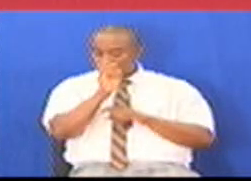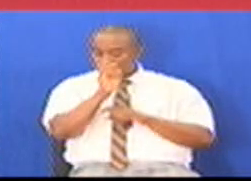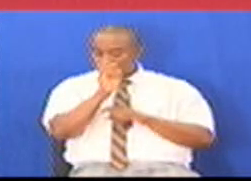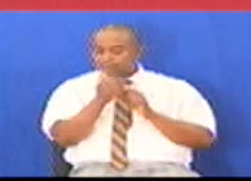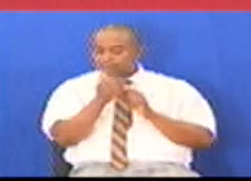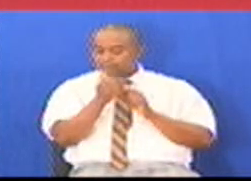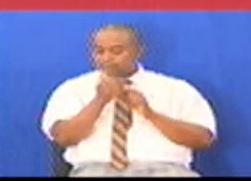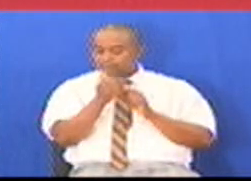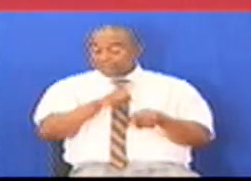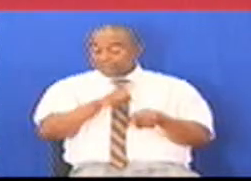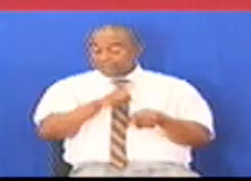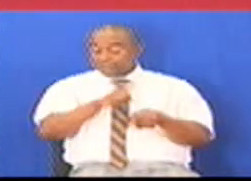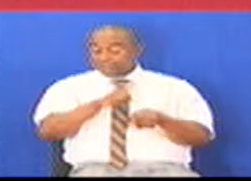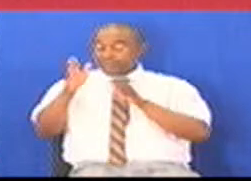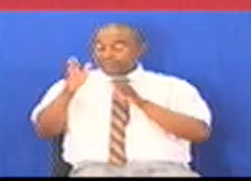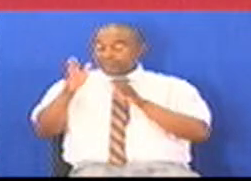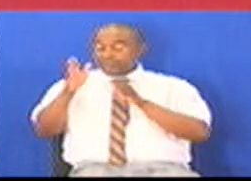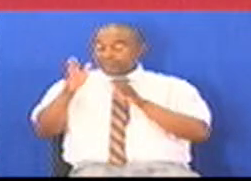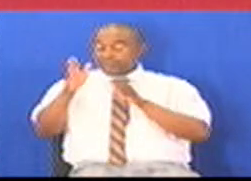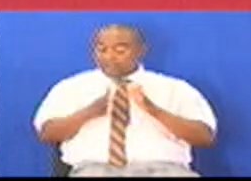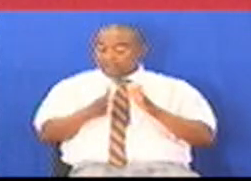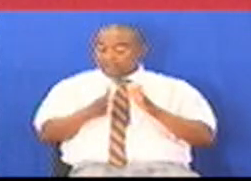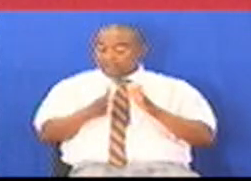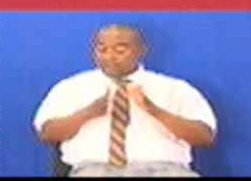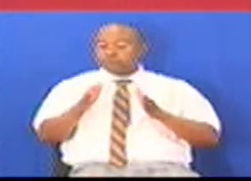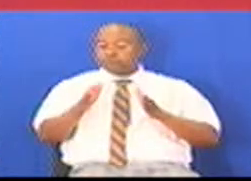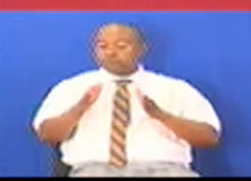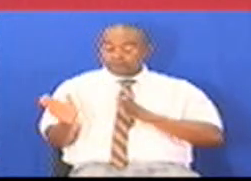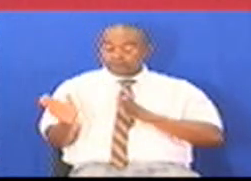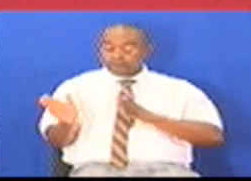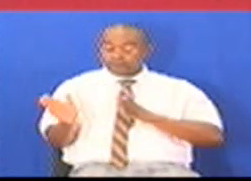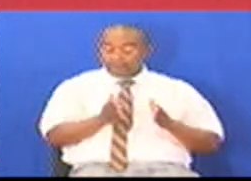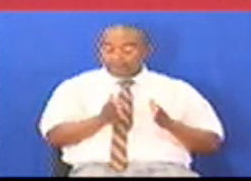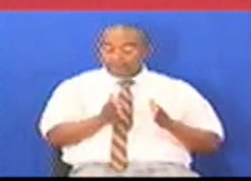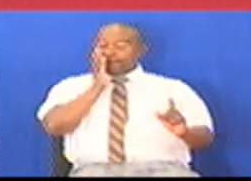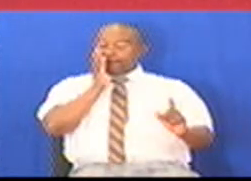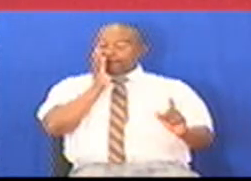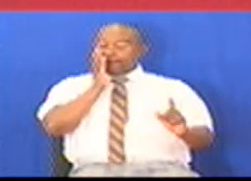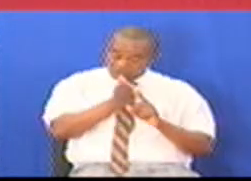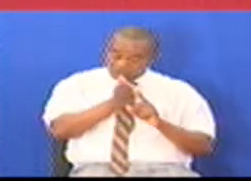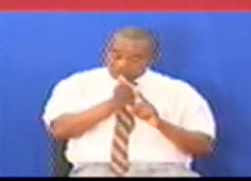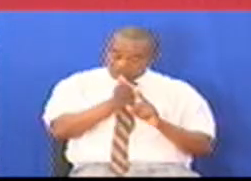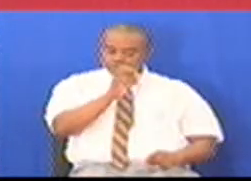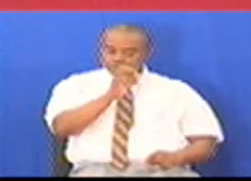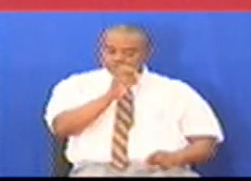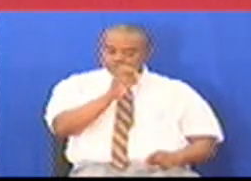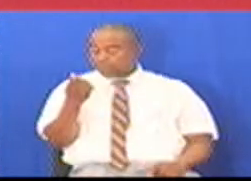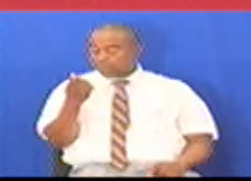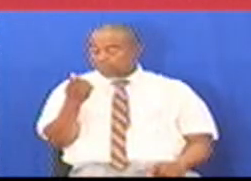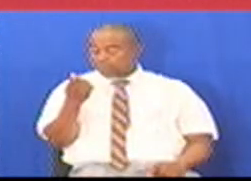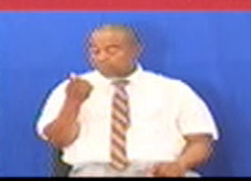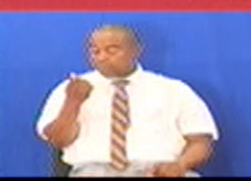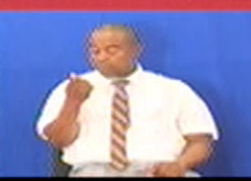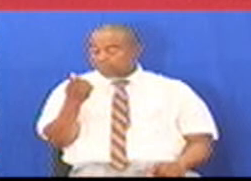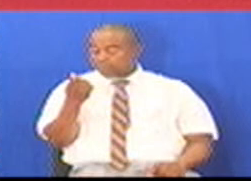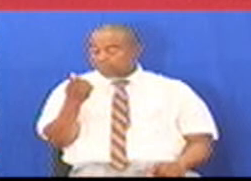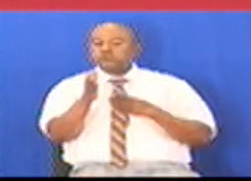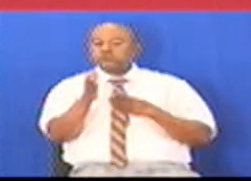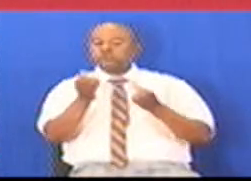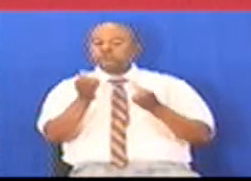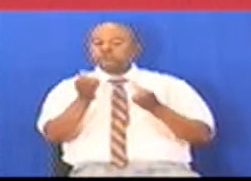mpango unaandaliwa, malengo yaliyokusudiwa kufikiwa hadi mwaka 2021 na hali halisi iliyofikiwa kwa utekelezaji hadi